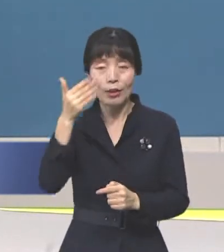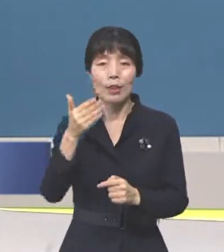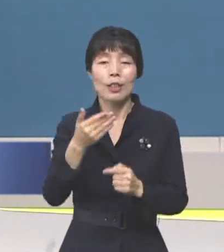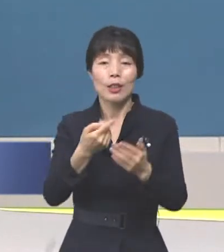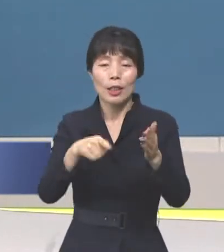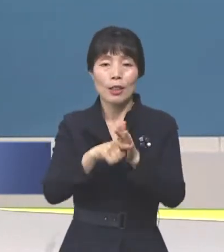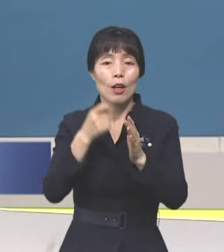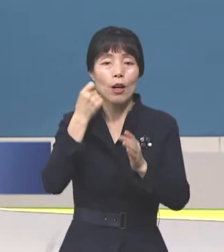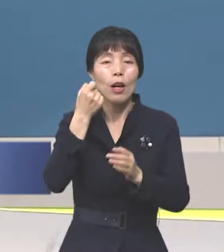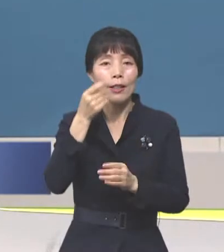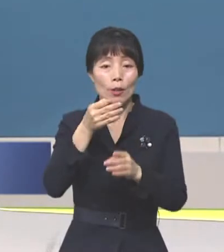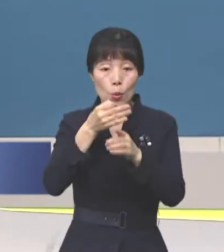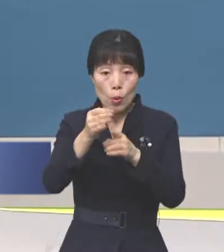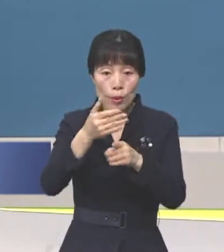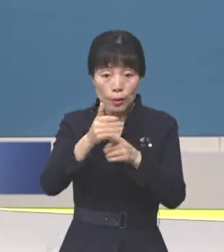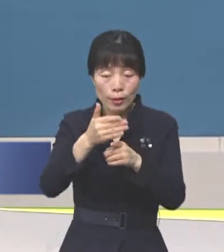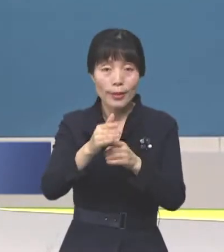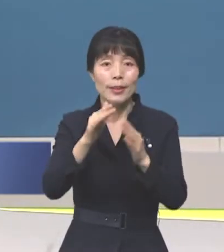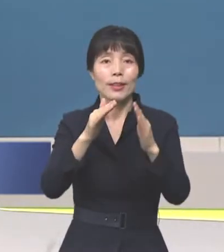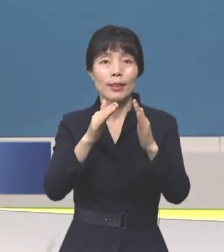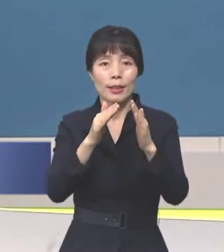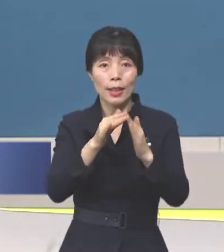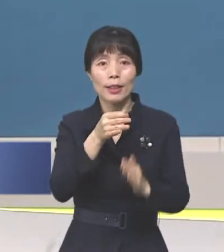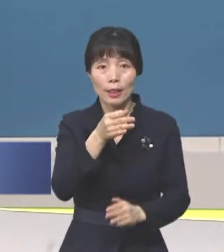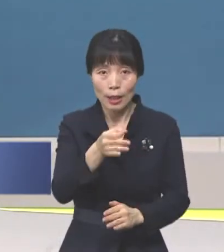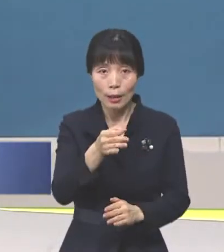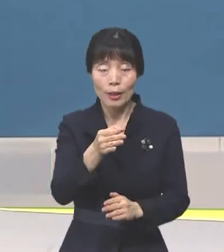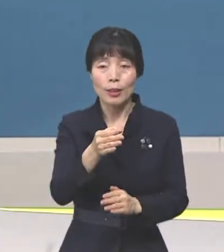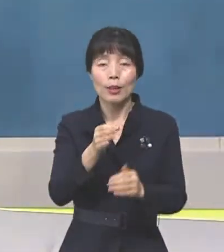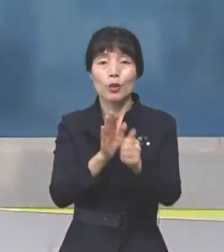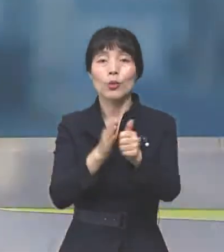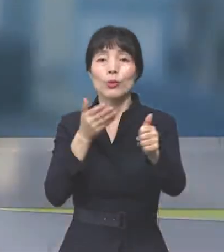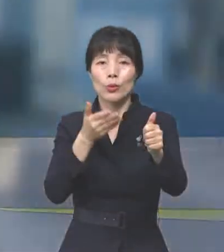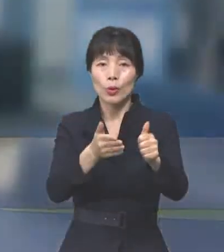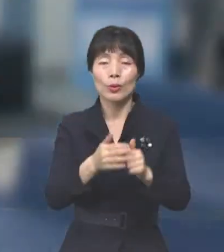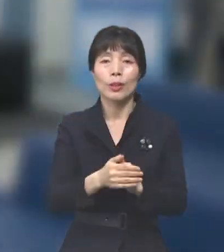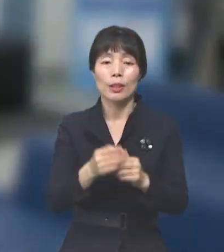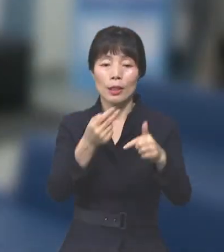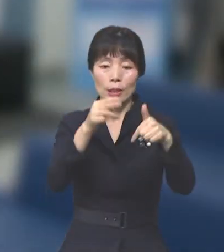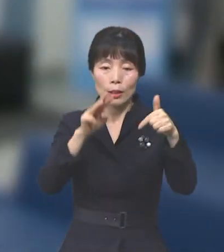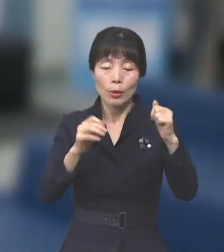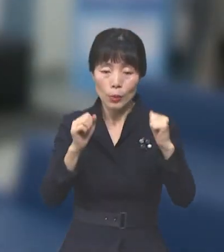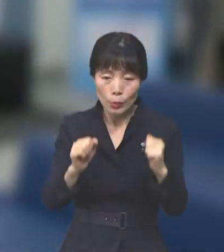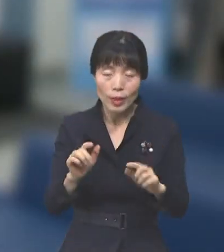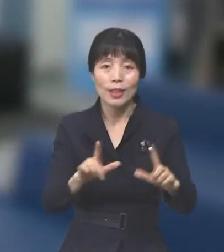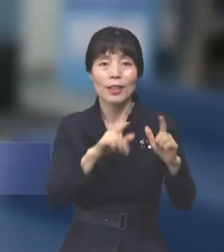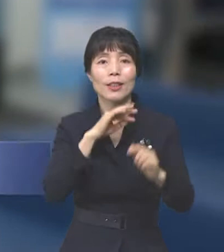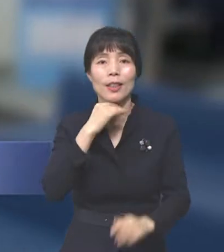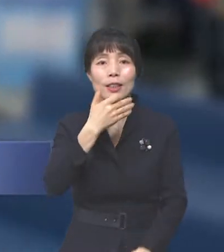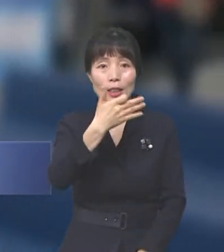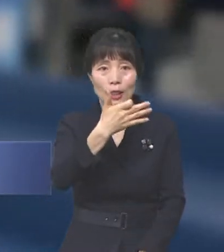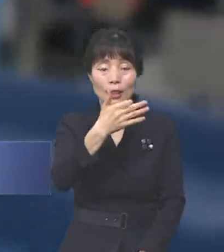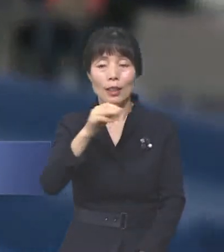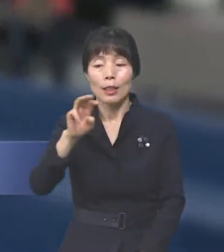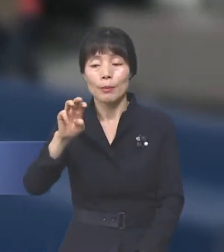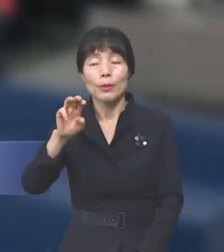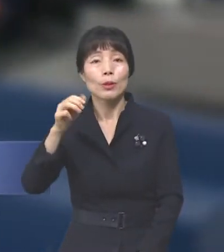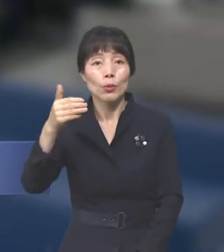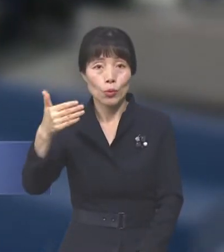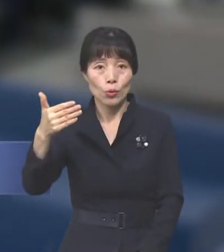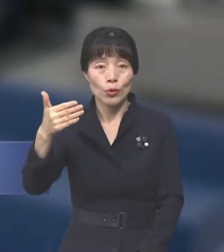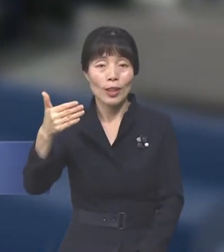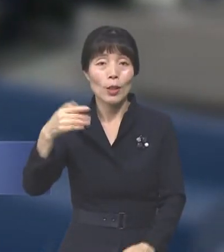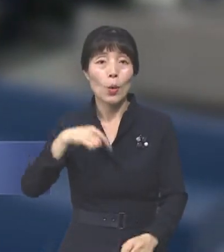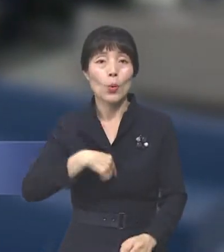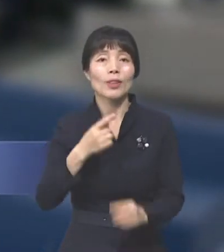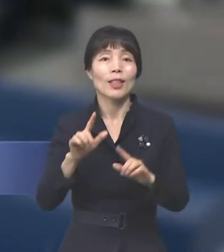지원과 청년 저축 계좌 사업을 새롭게 시행합니다. 인천에 거주하는 만 19세에서 39세 1인